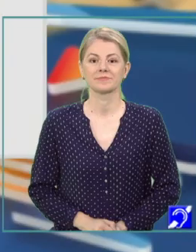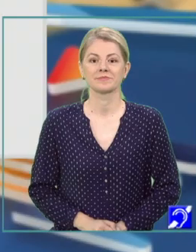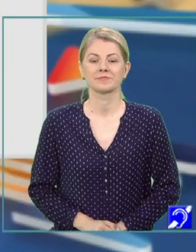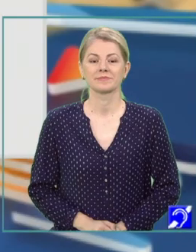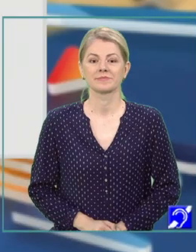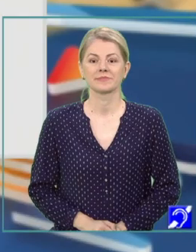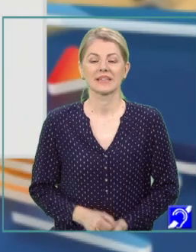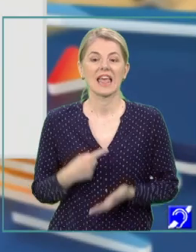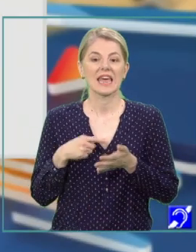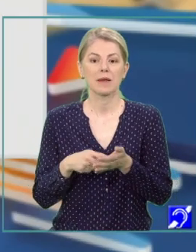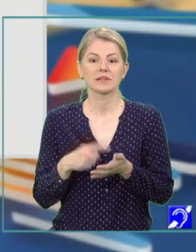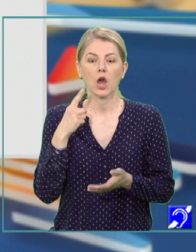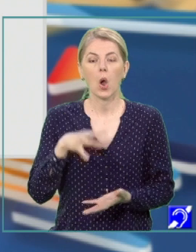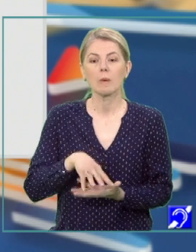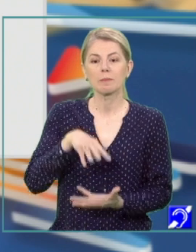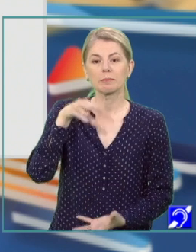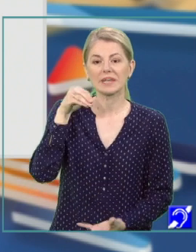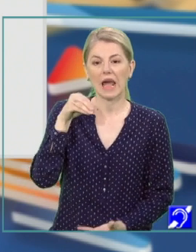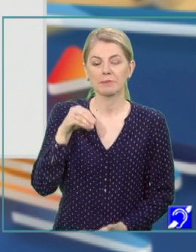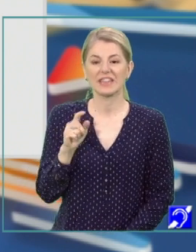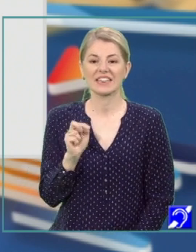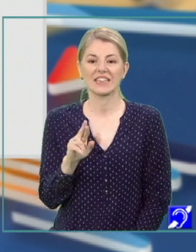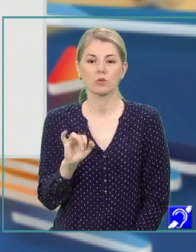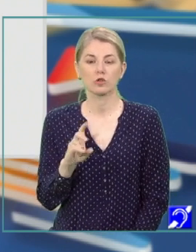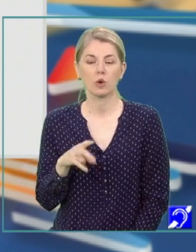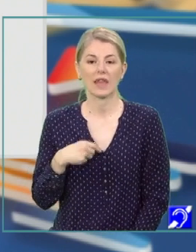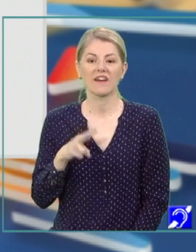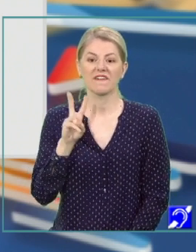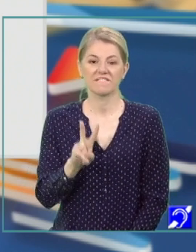imagine, reprezintă o piramidă triunghiulară